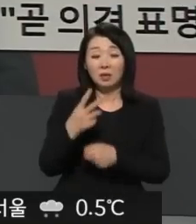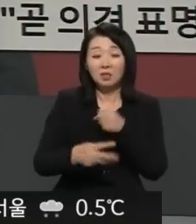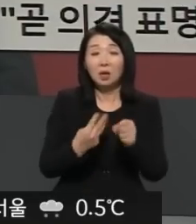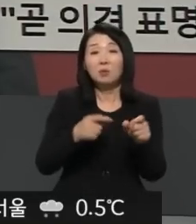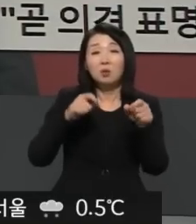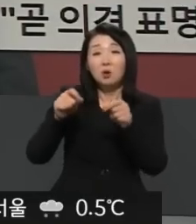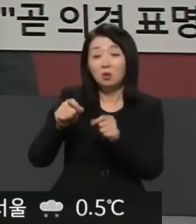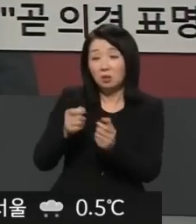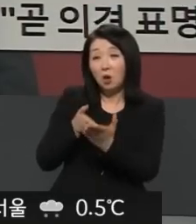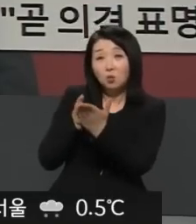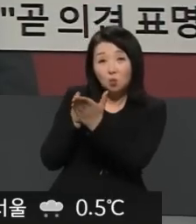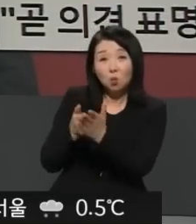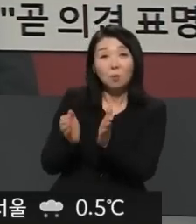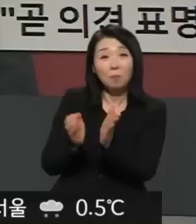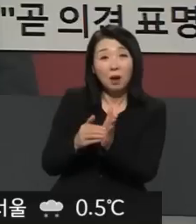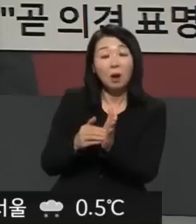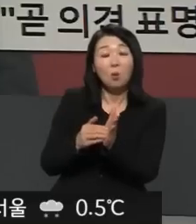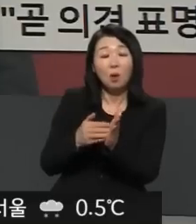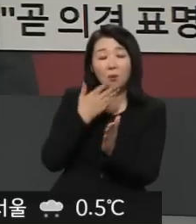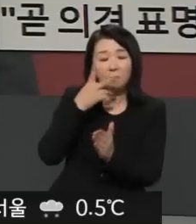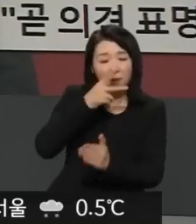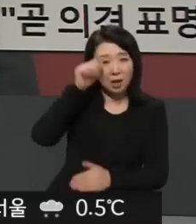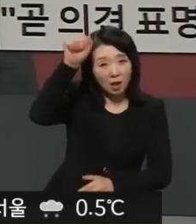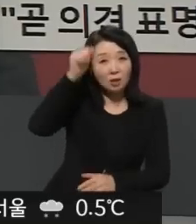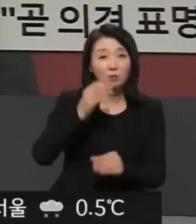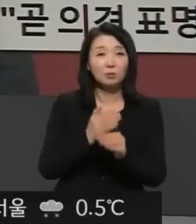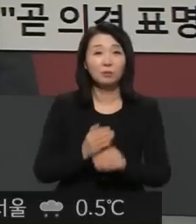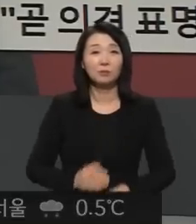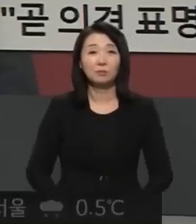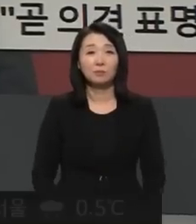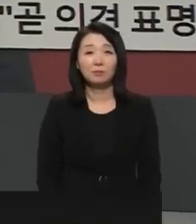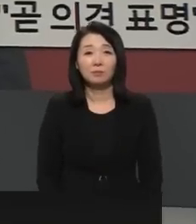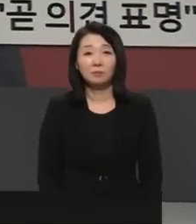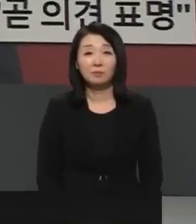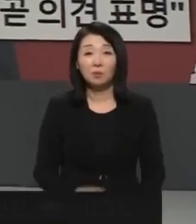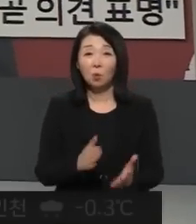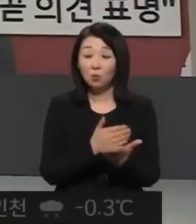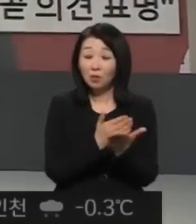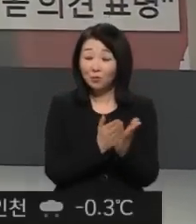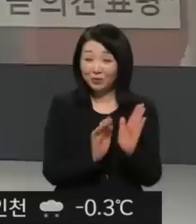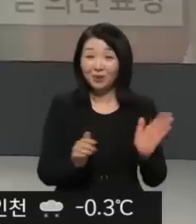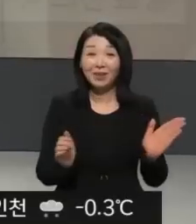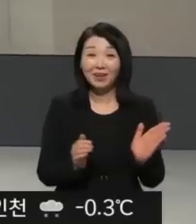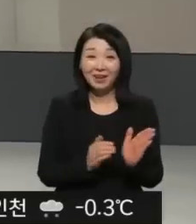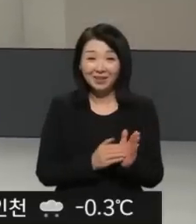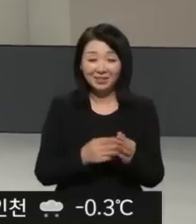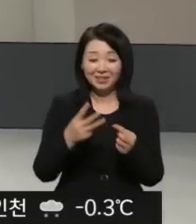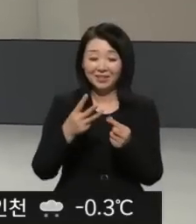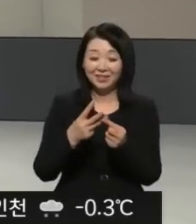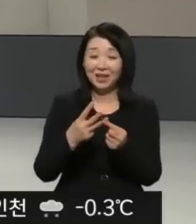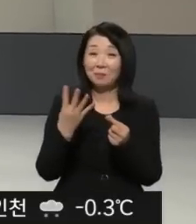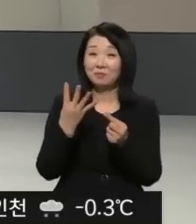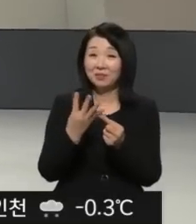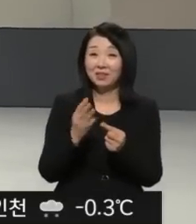연장 요구하면서 무기한 단식 투쟁에 나섰습니다. 네, 오늘의 뉴스픽은 여기까지입니다.